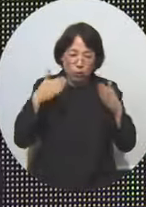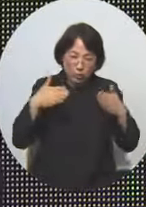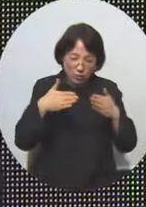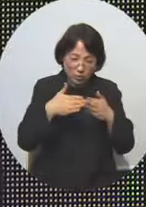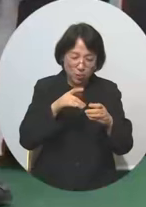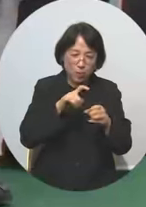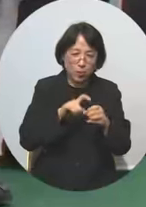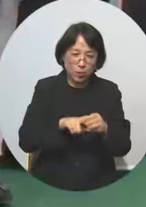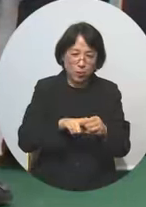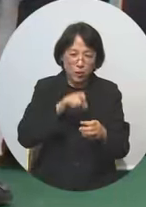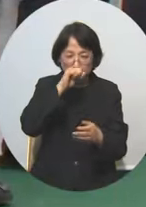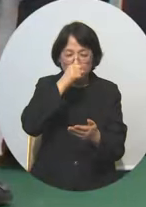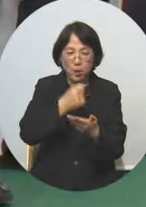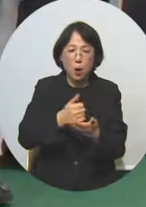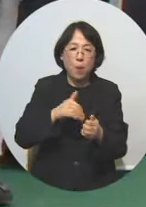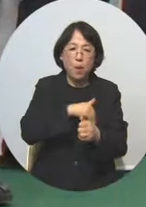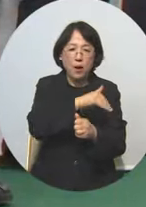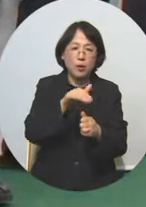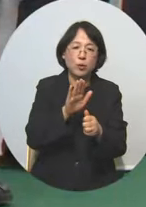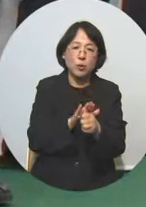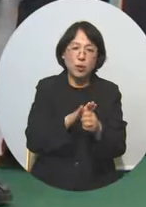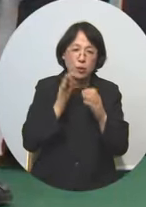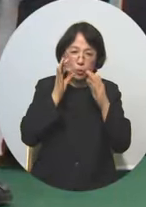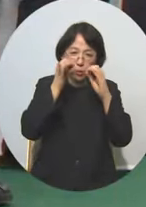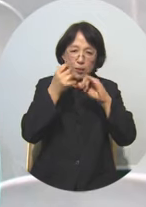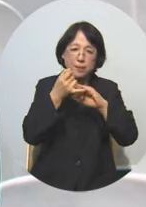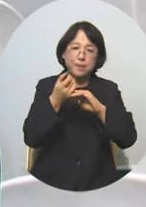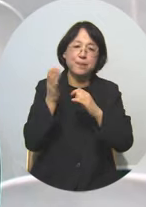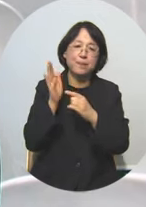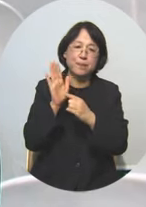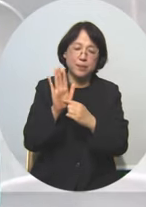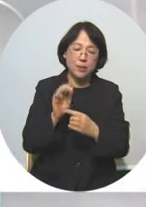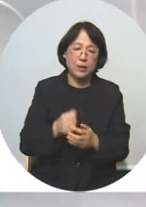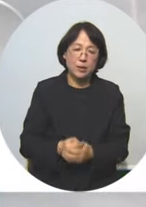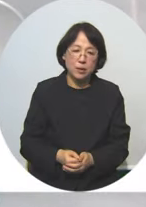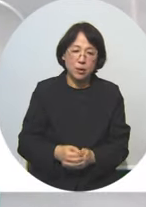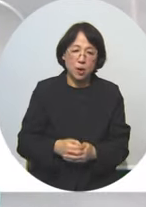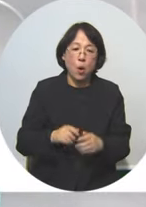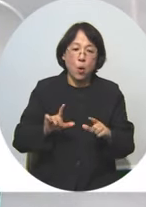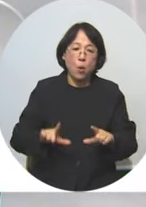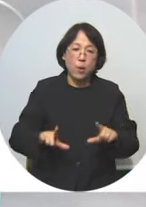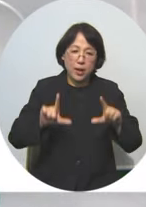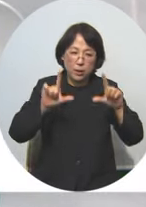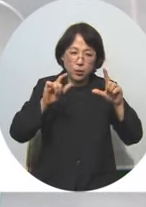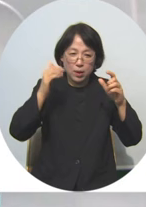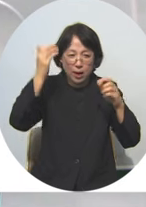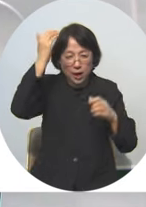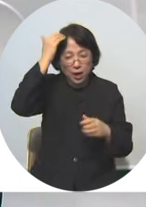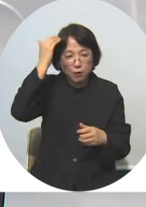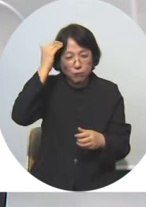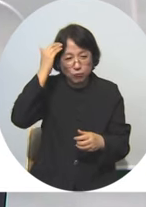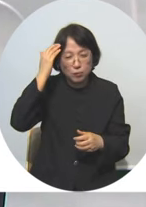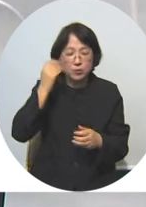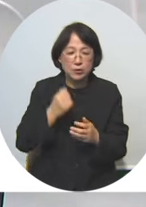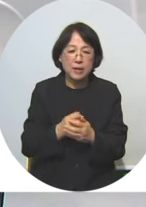전념하도록 쾌적한 환경을 조성하는 데 노력하겠다고 밝혔습니다. 금년에도 한국장학재단에